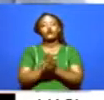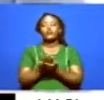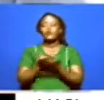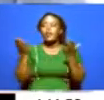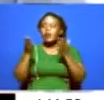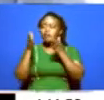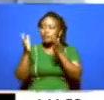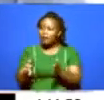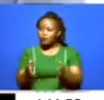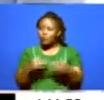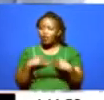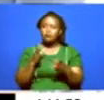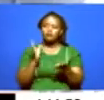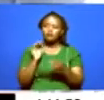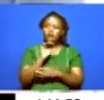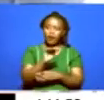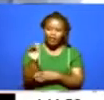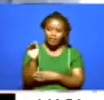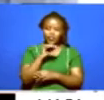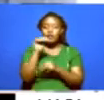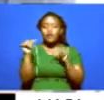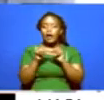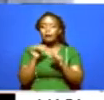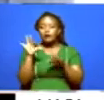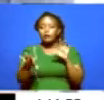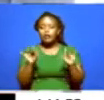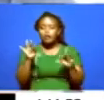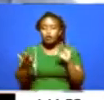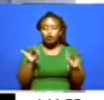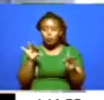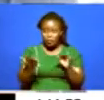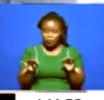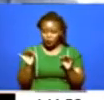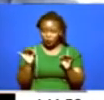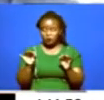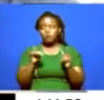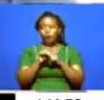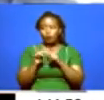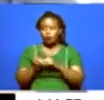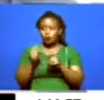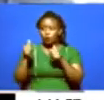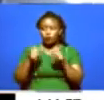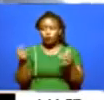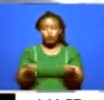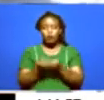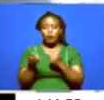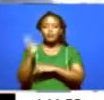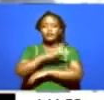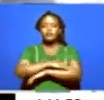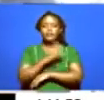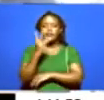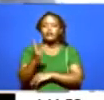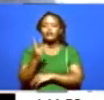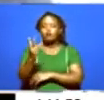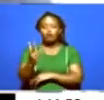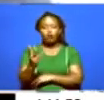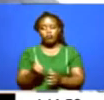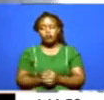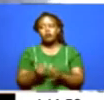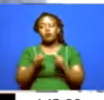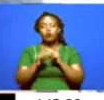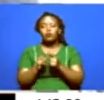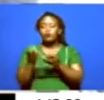kuhusu mchujo ama nominations lestafanyika tarehe ina. Na kila mtu